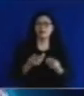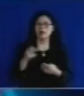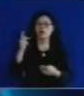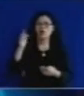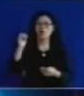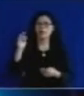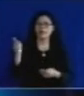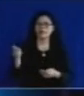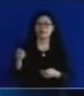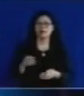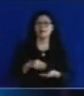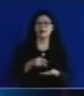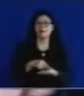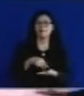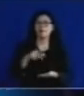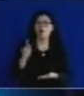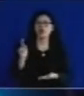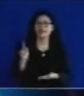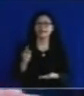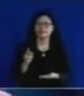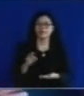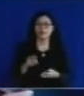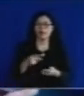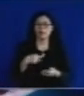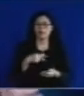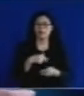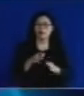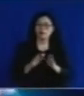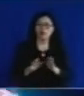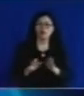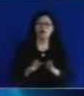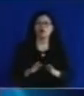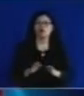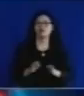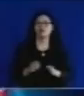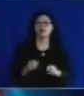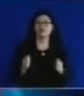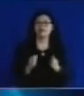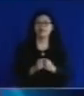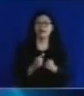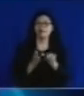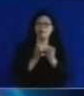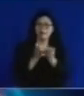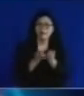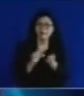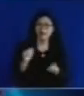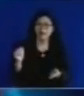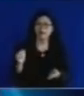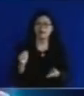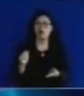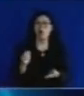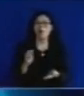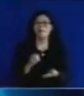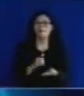mengacu kepada potensi kearifan lokal, ini akan kita dorong semaksimal mungkin juga dengan pemberian